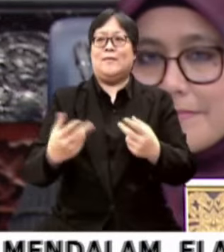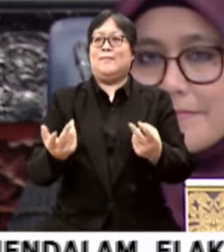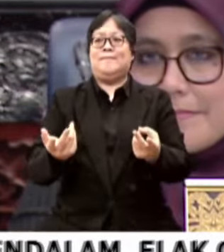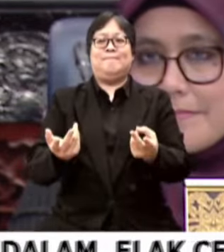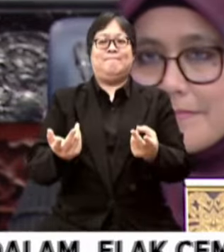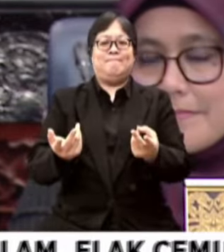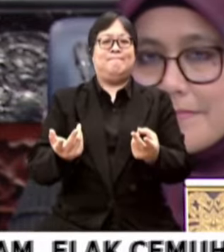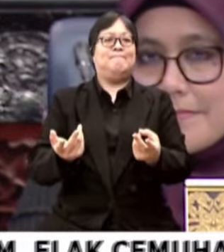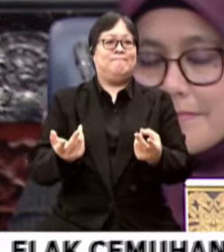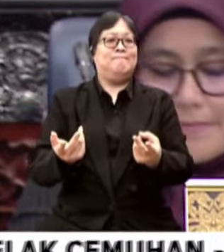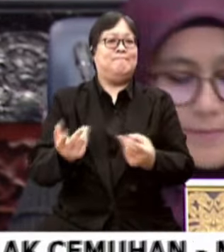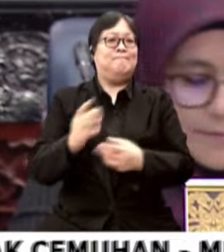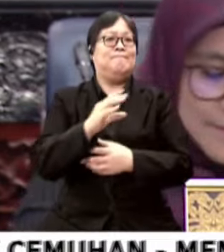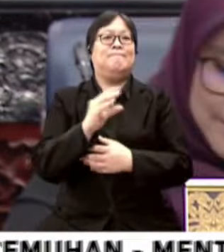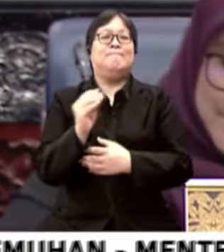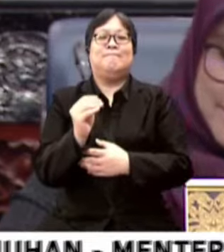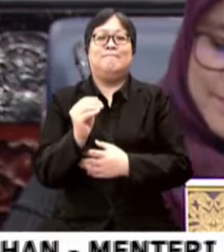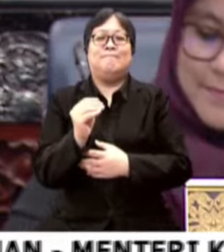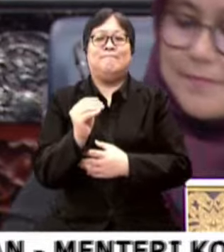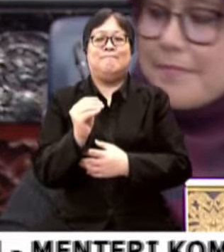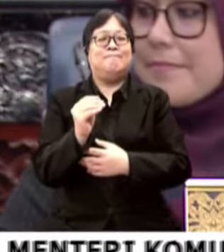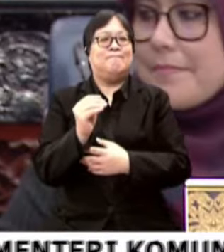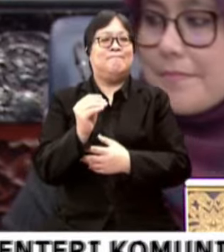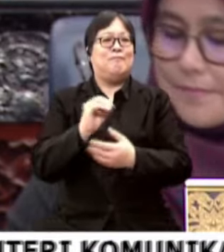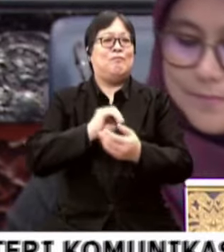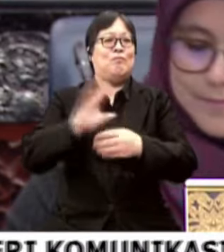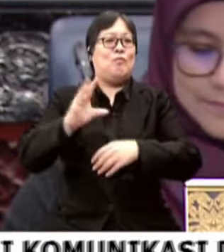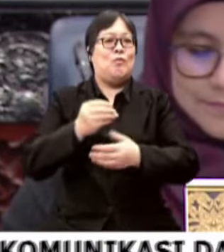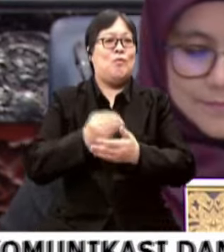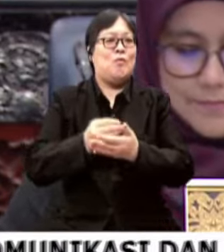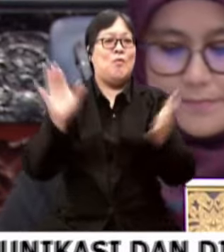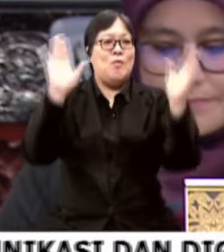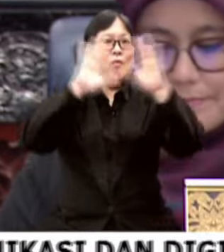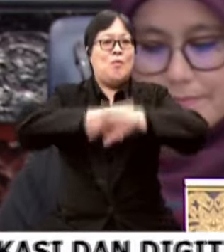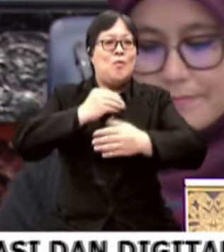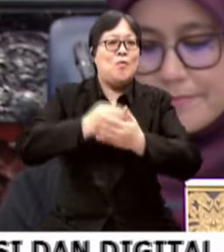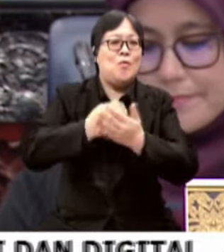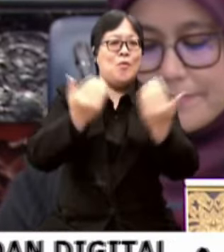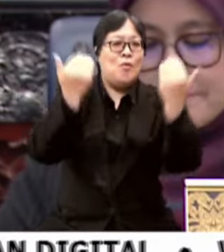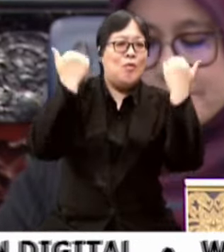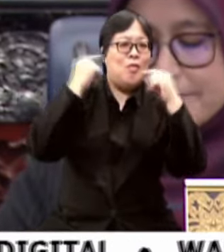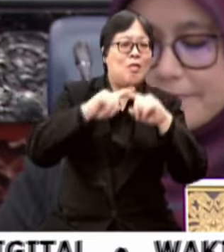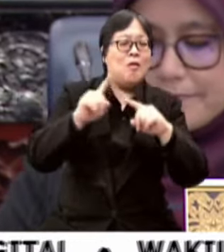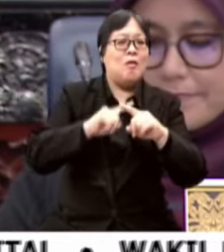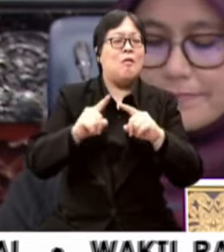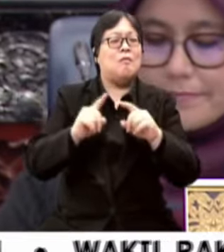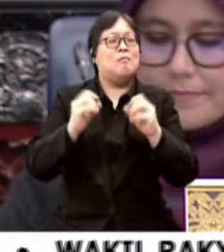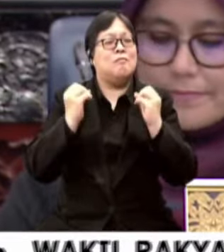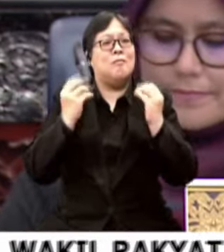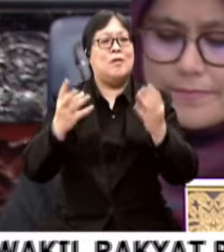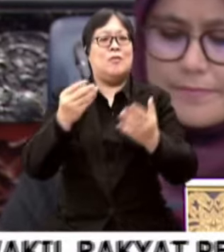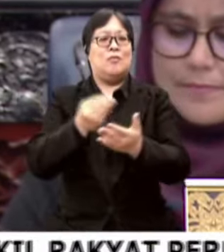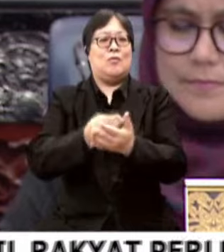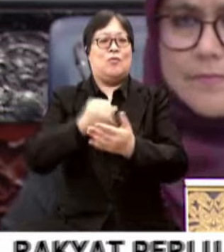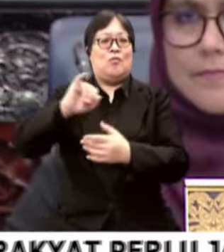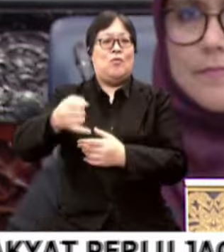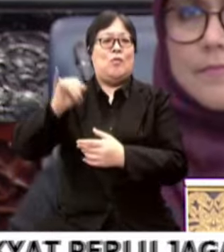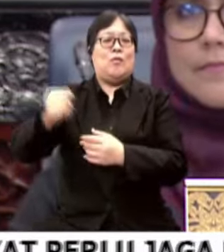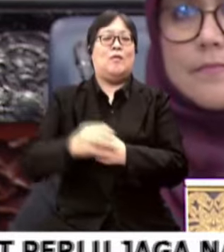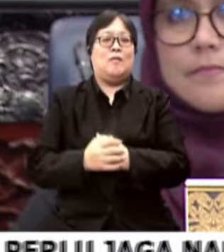dan juga pecah amanah melibatkan ratusan juta penjenayah